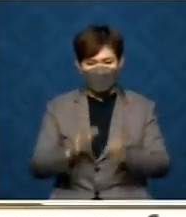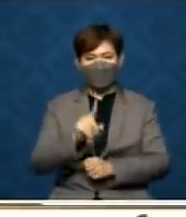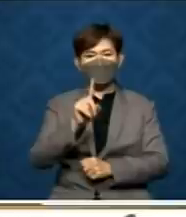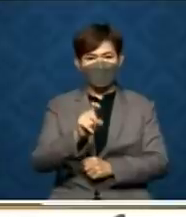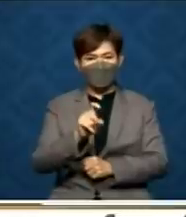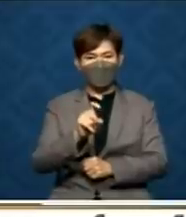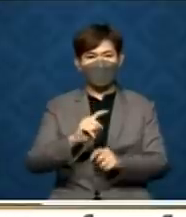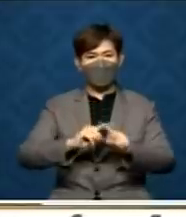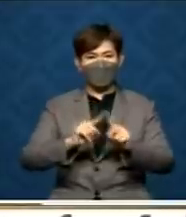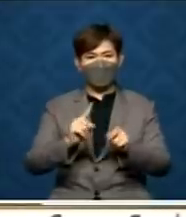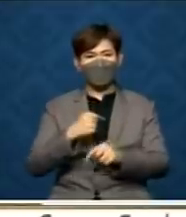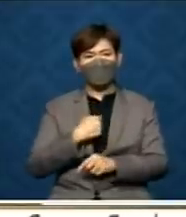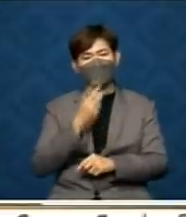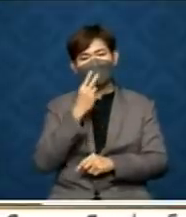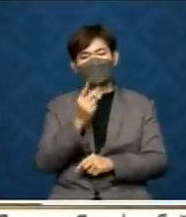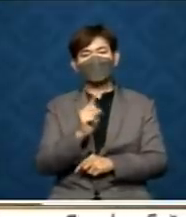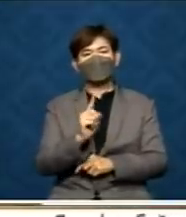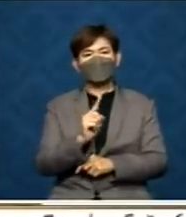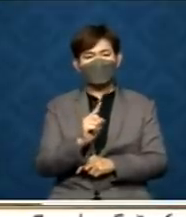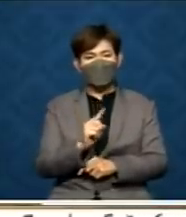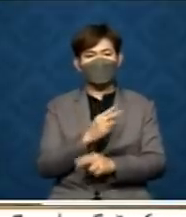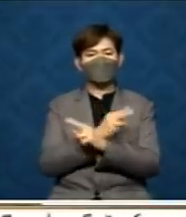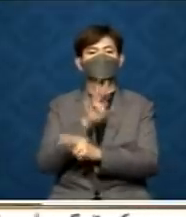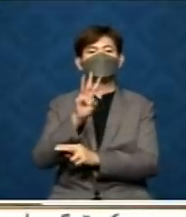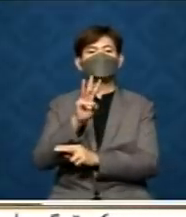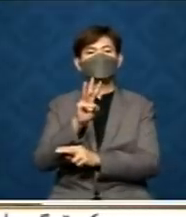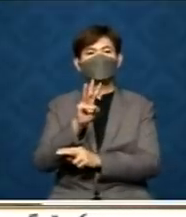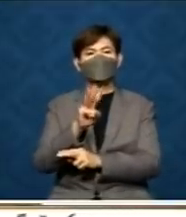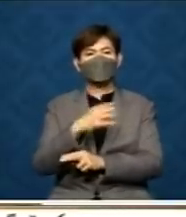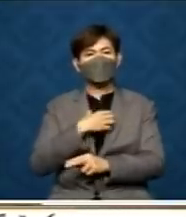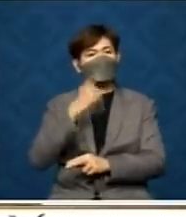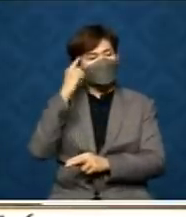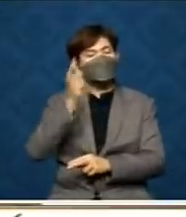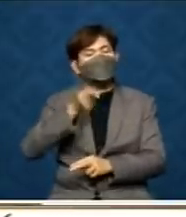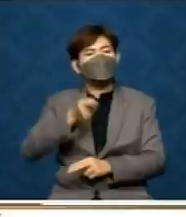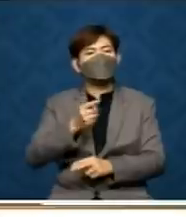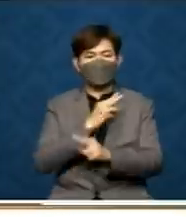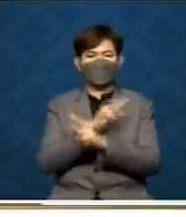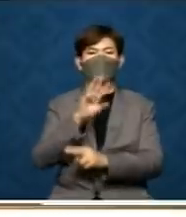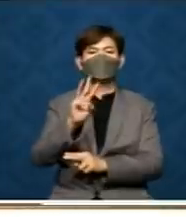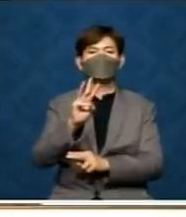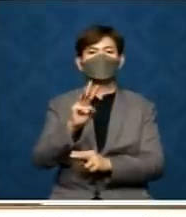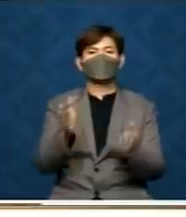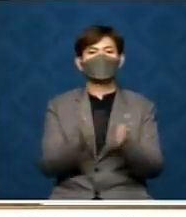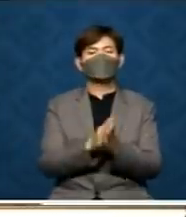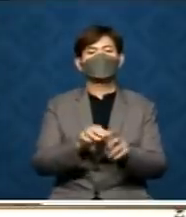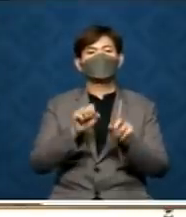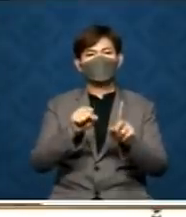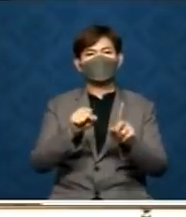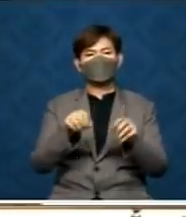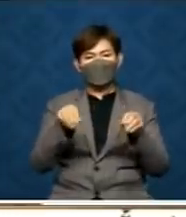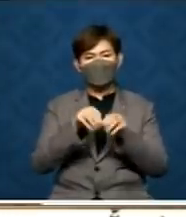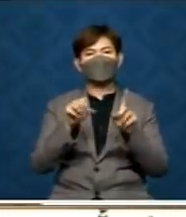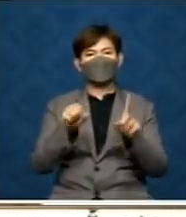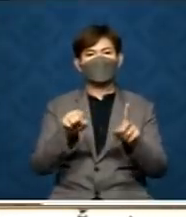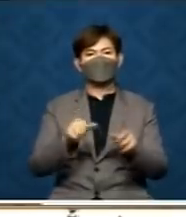แต่ตรงนี้ก็เช่นกันนะครับเขาก็บอกว่าหกคูณก็ไปถ้าอยากรู้ความจริงก็ร่วมแสนนะ